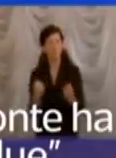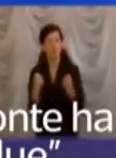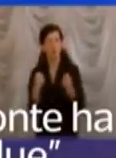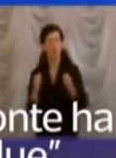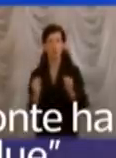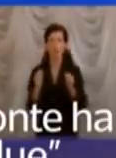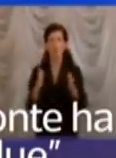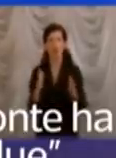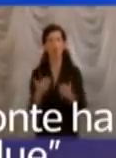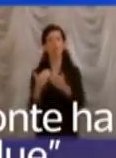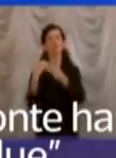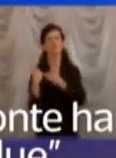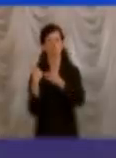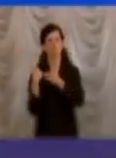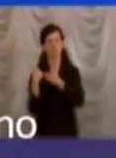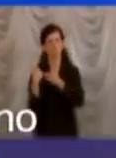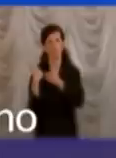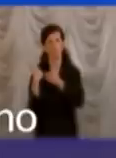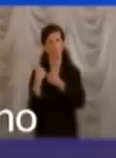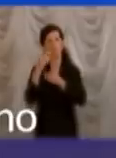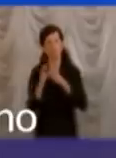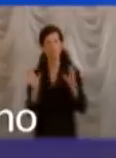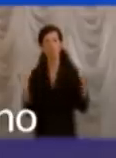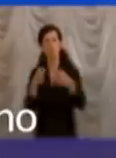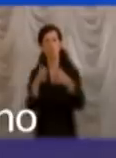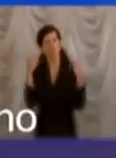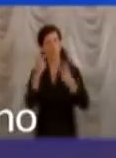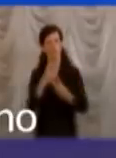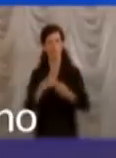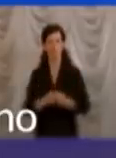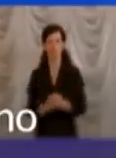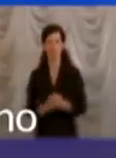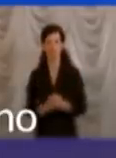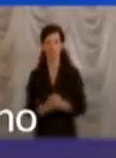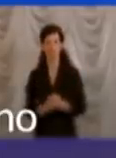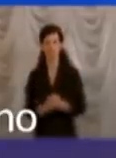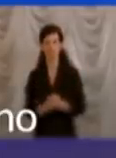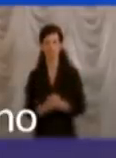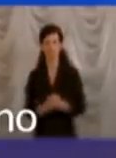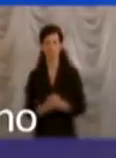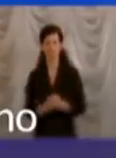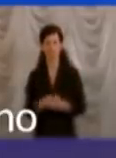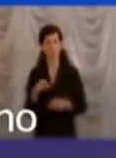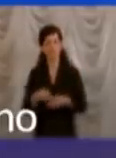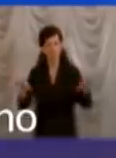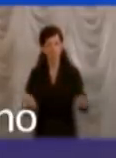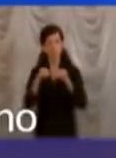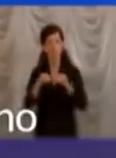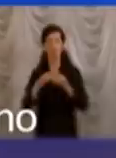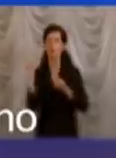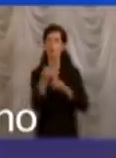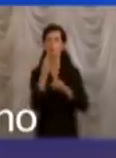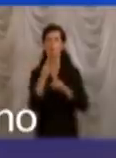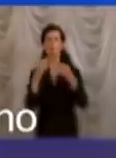conte ricordando le principali novità che scatteranno dal 4 maggio quindi